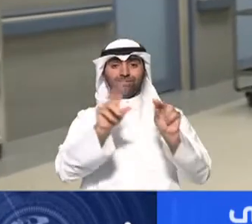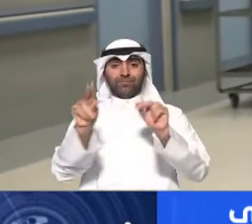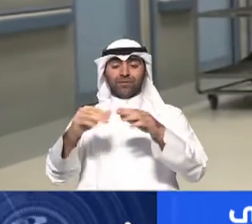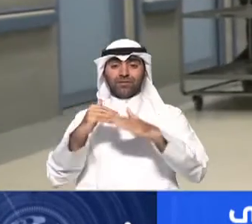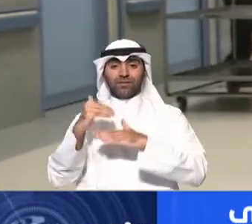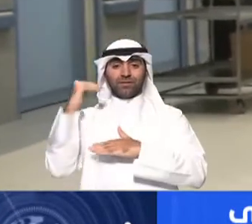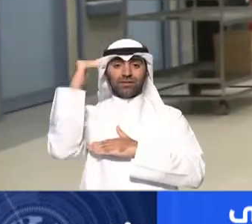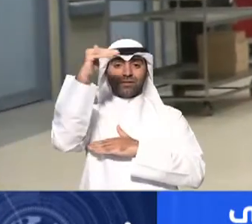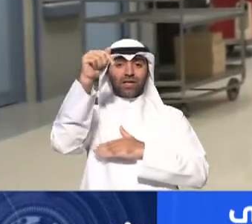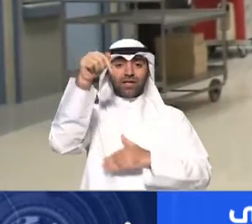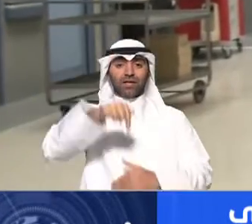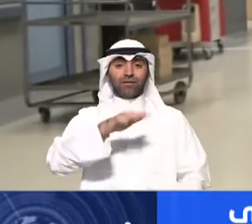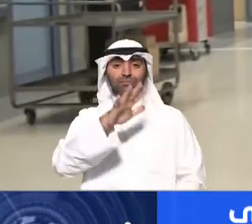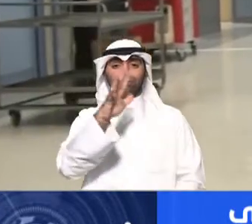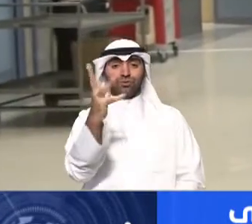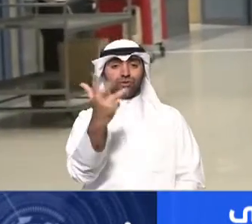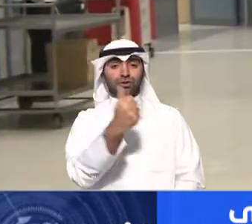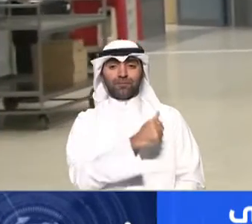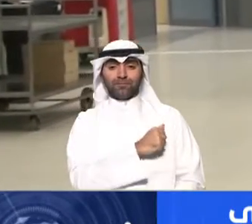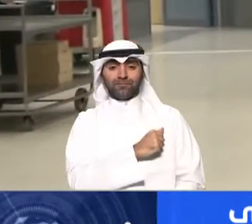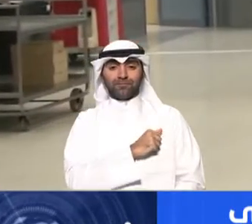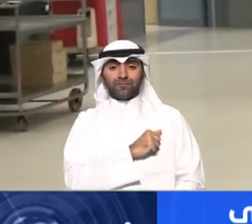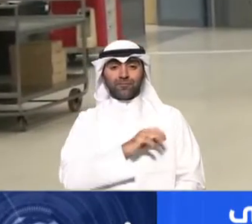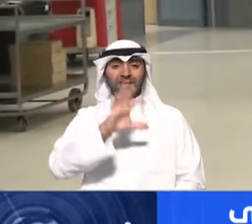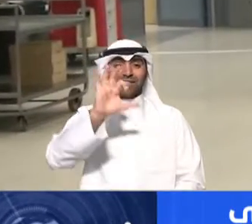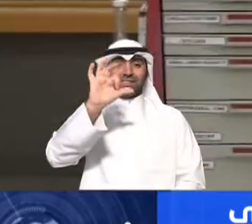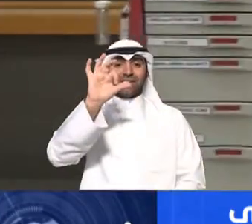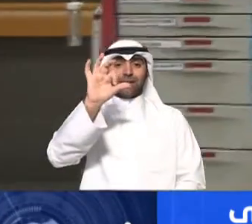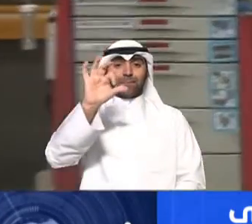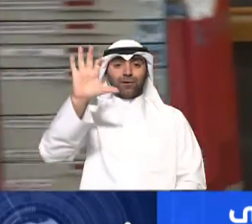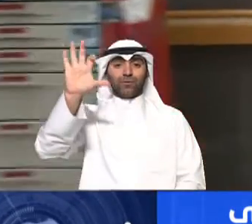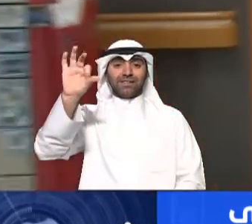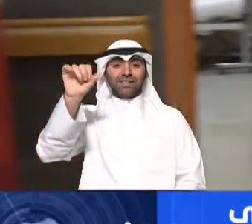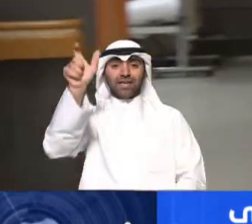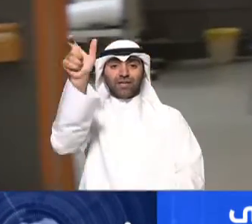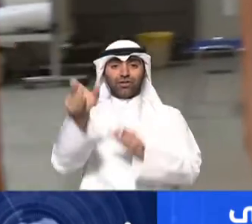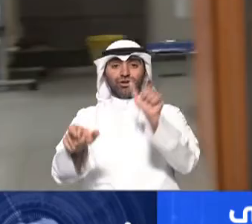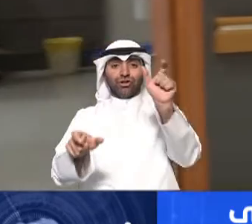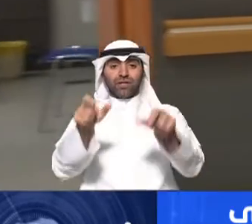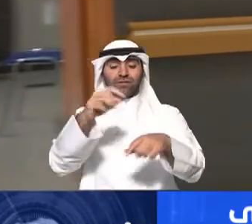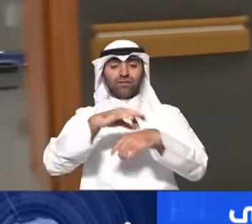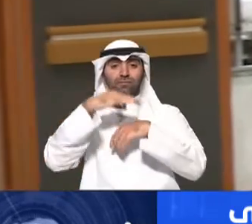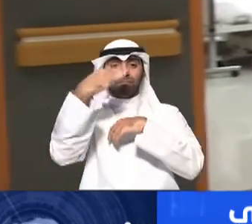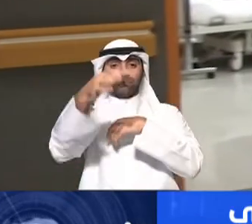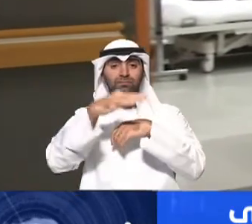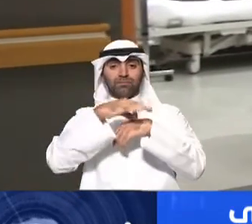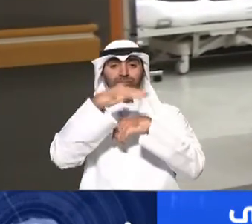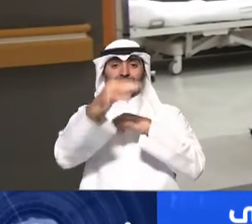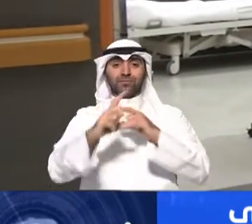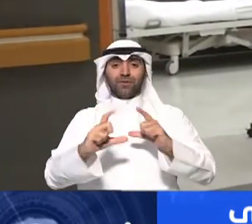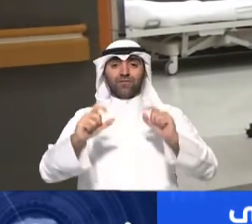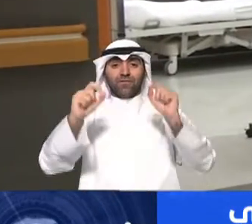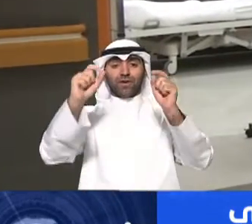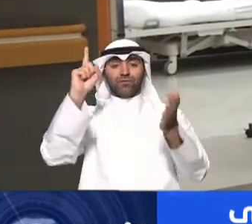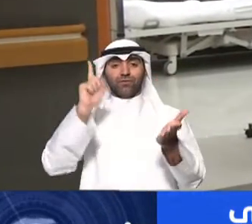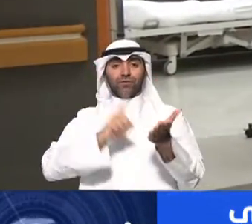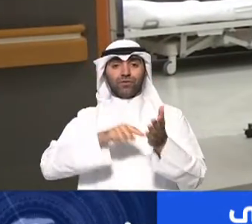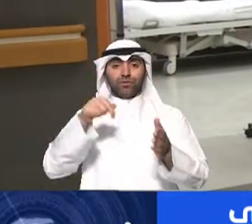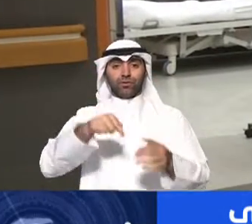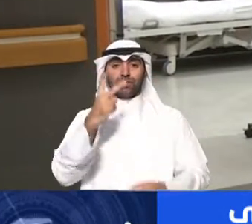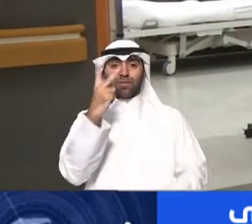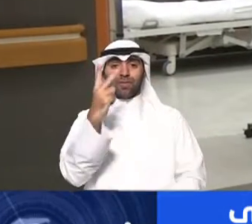باسم وزارة الصحة الدكتور عبد الله السند تسجيل 909 إصابات جديدة، فيما تم تسجيل حالتي وفاة.